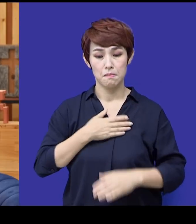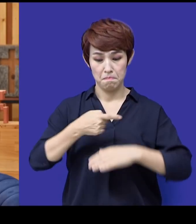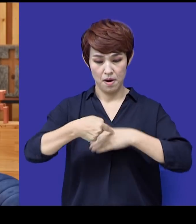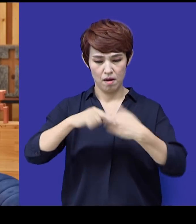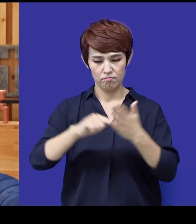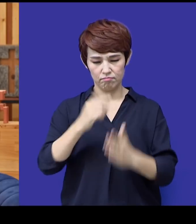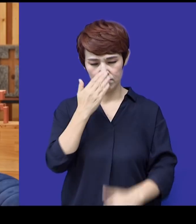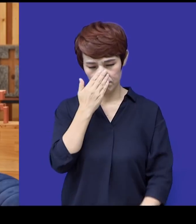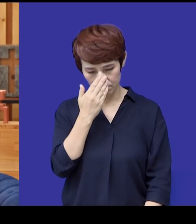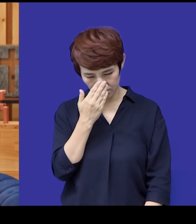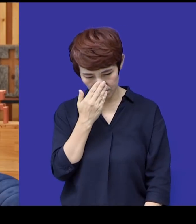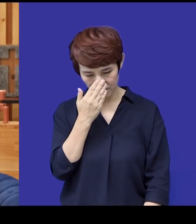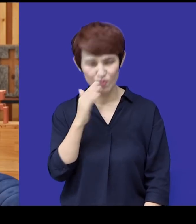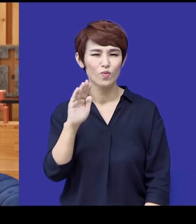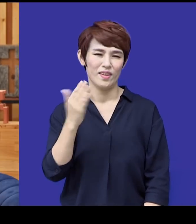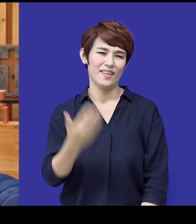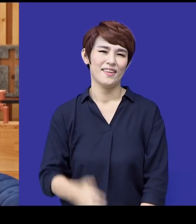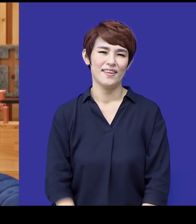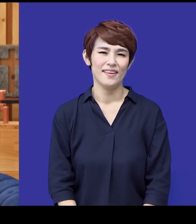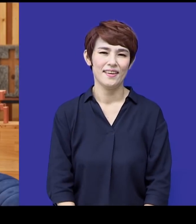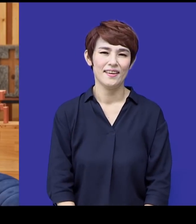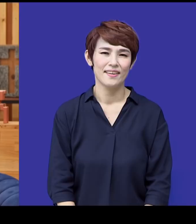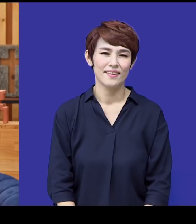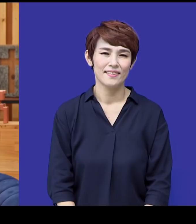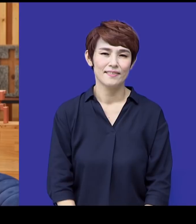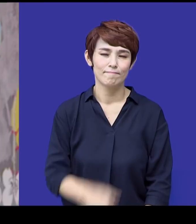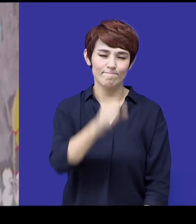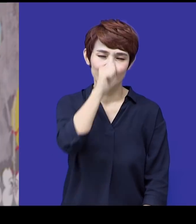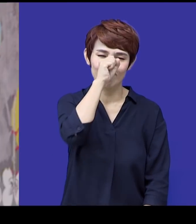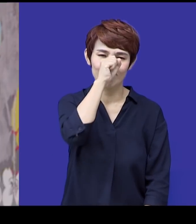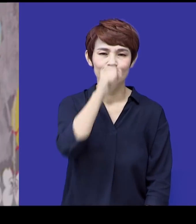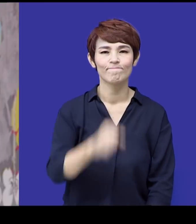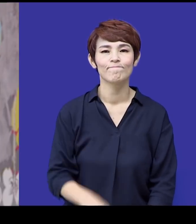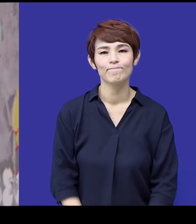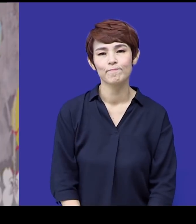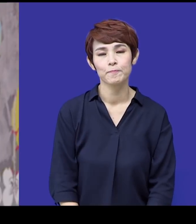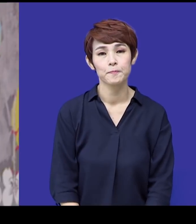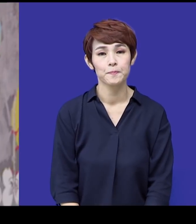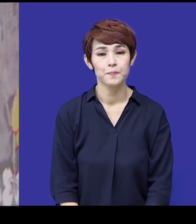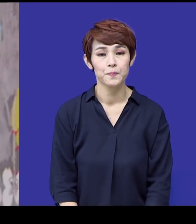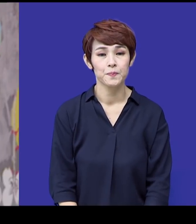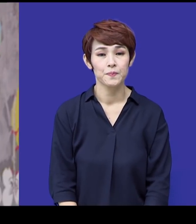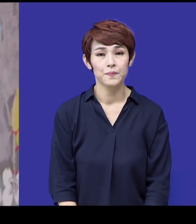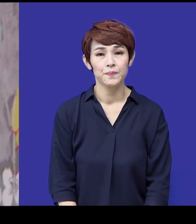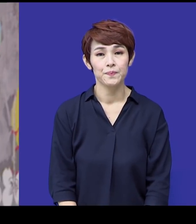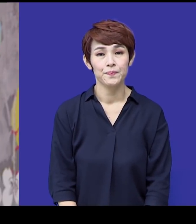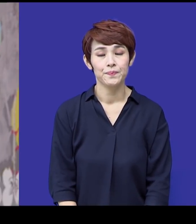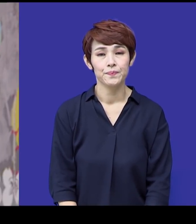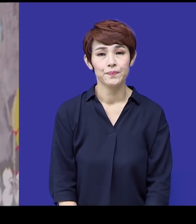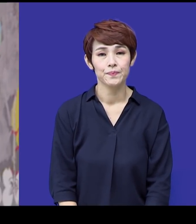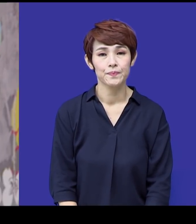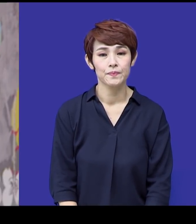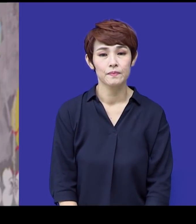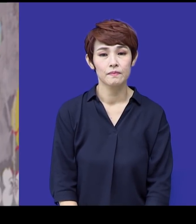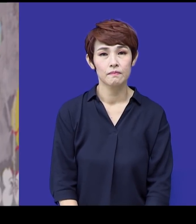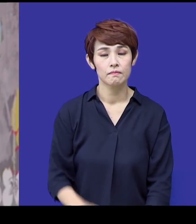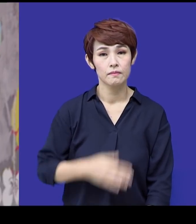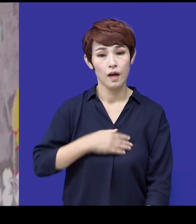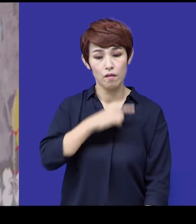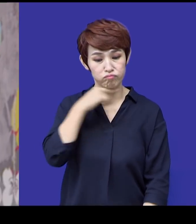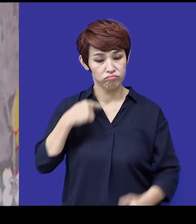겸허해지고 그런 것이 참 좋더라고요. 네. 그래 꼭 내가 희생만 한